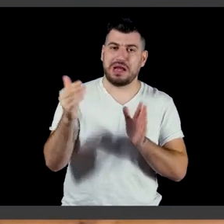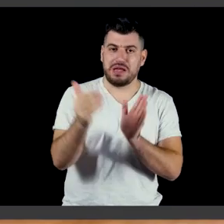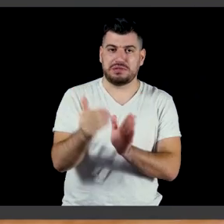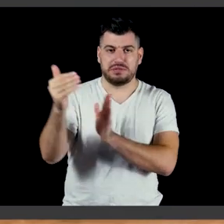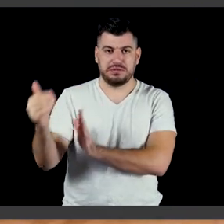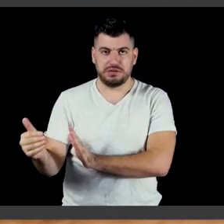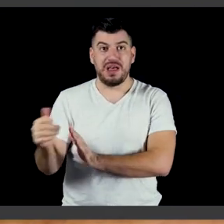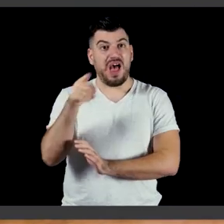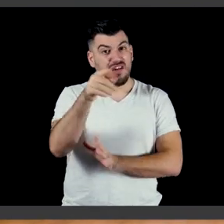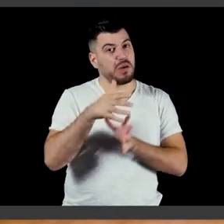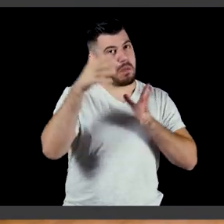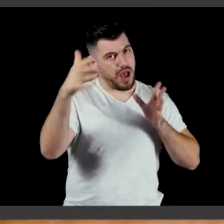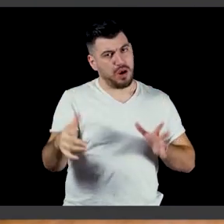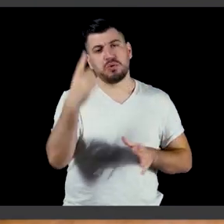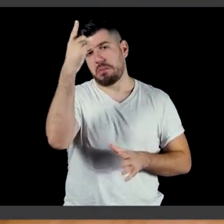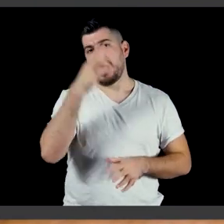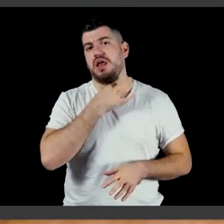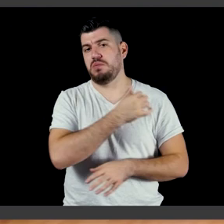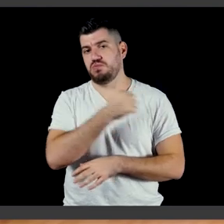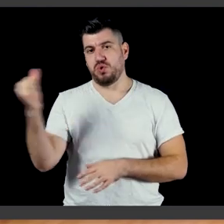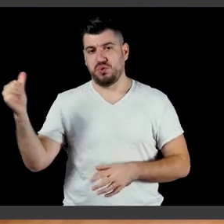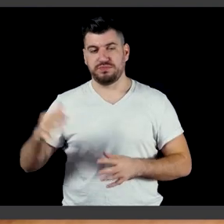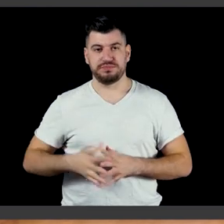βάλετε. Είναι αρκετά μεγάλη.